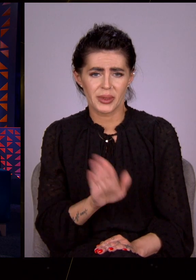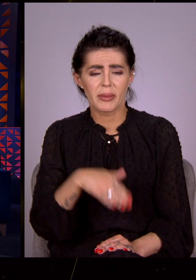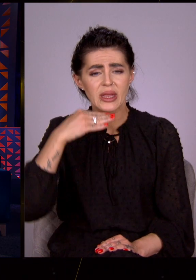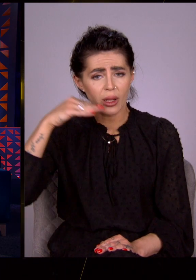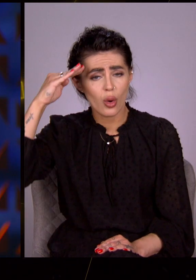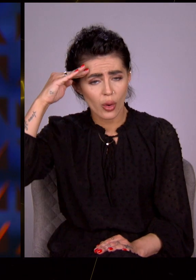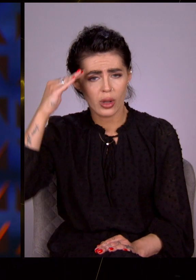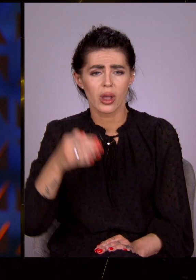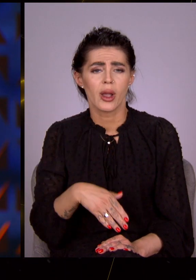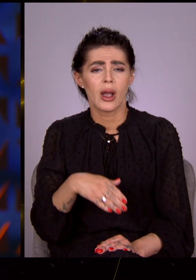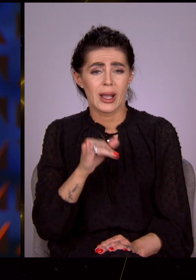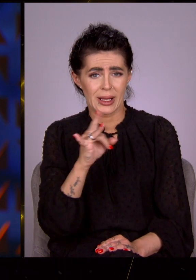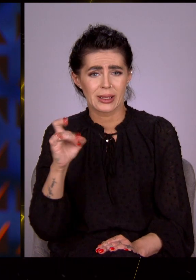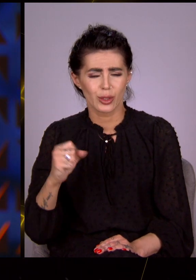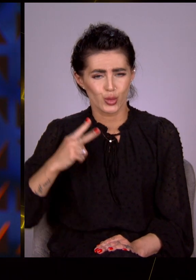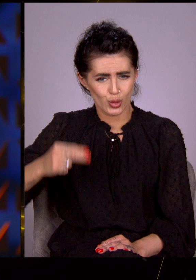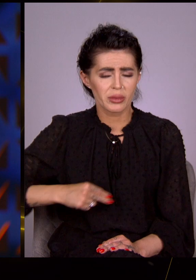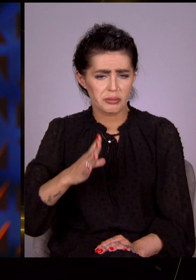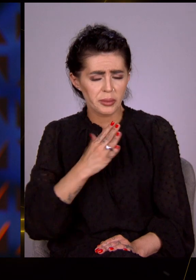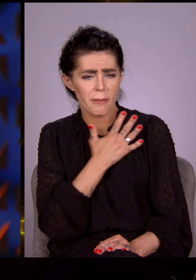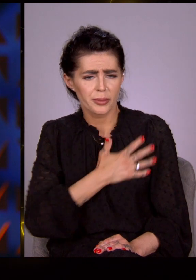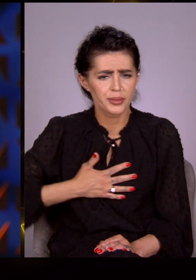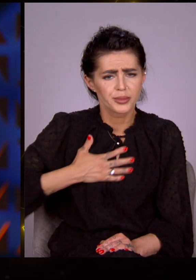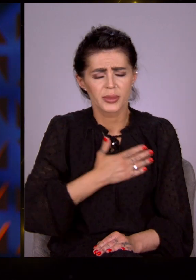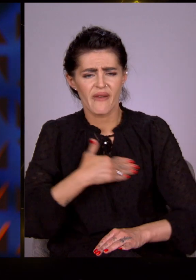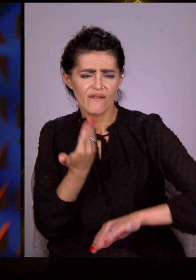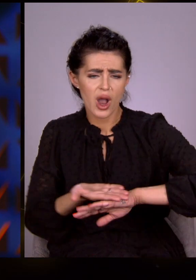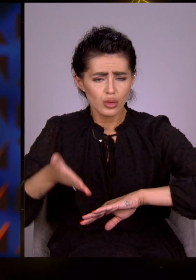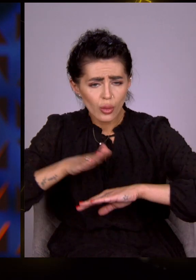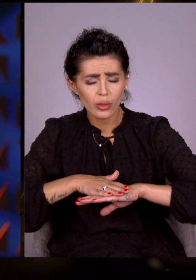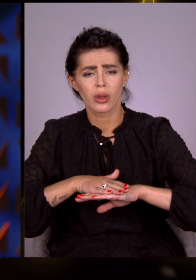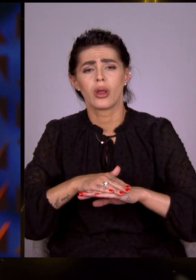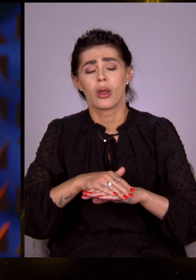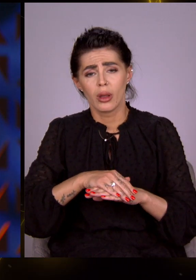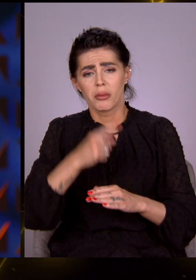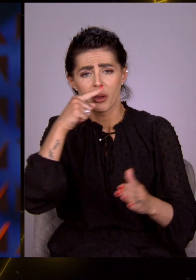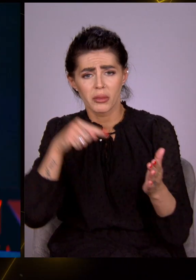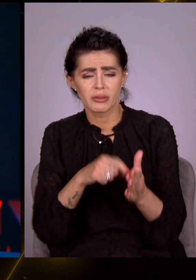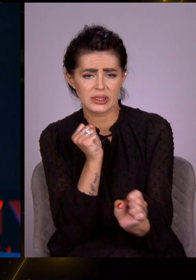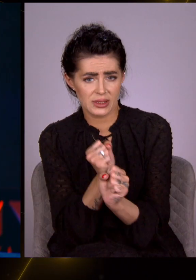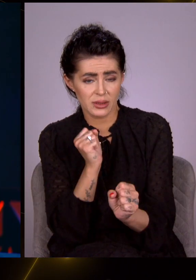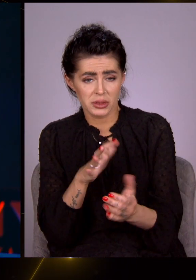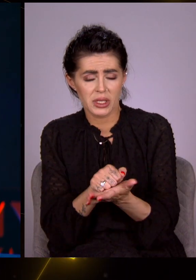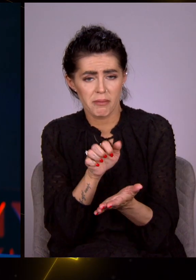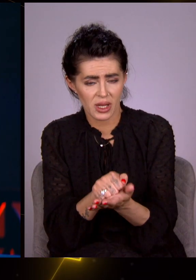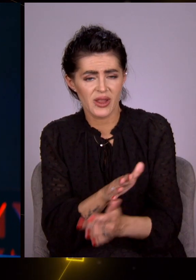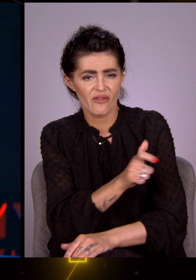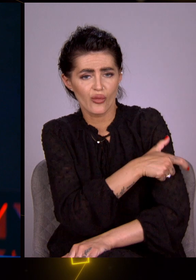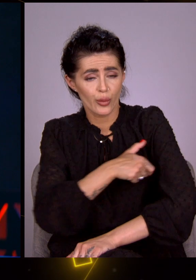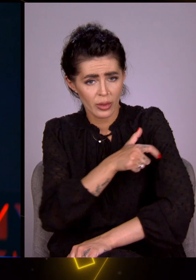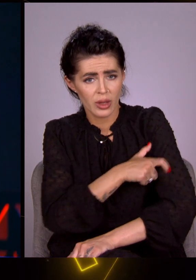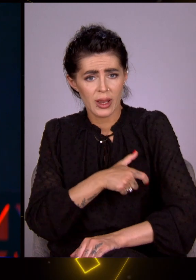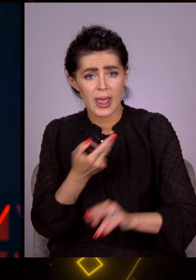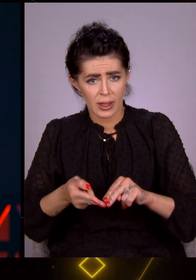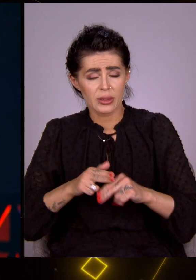Іринка дуже важко переживала цей момент, а потім вона якраз зайнялася волонтерством. Це її